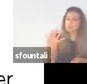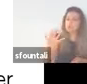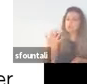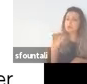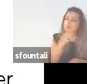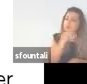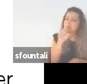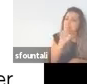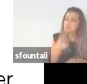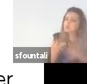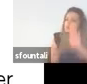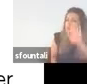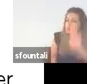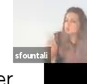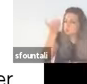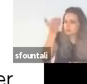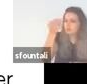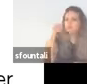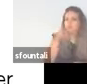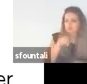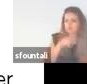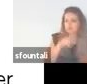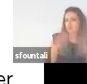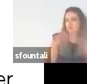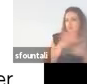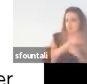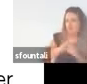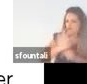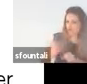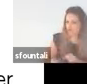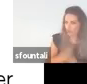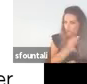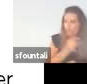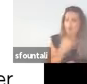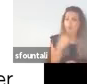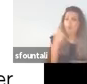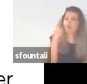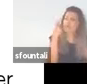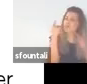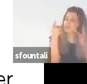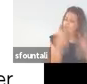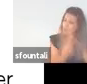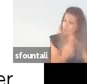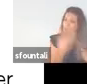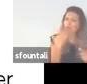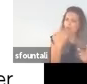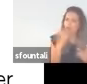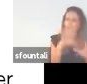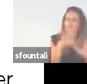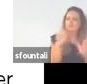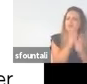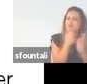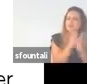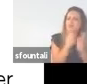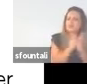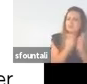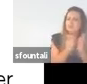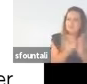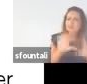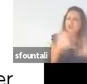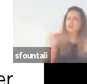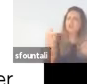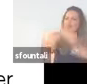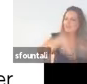υψηλότερο μετά την παρούσα πανδημία, καθώς βλέπουμε μία αύξηση στην καταγραφή της